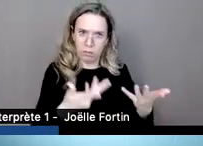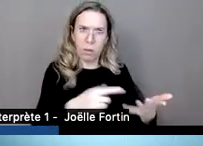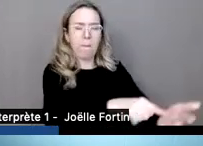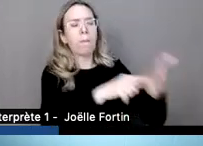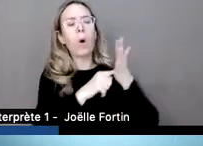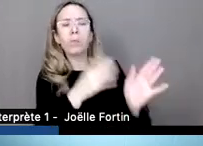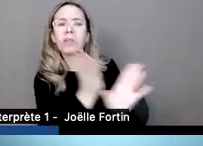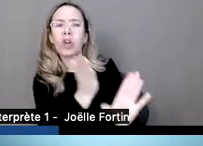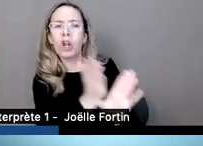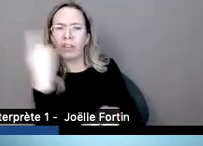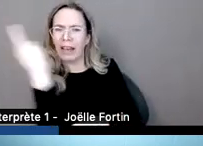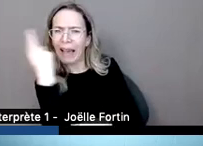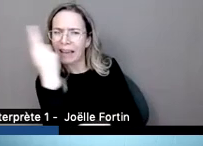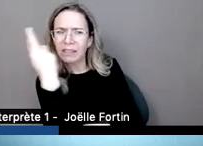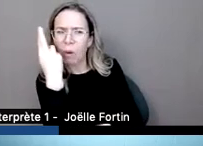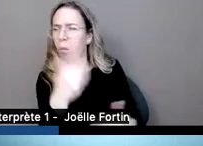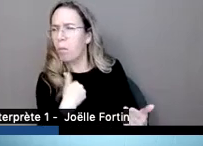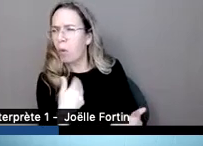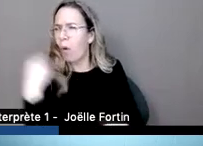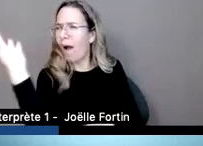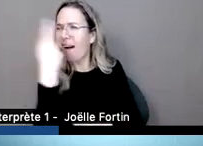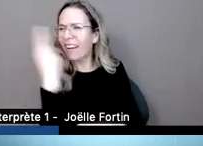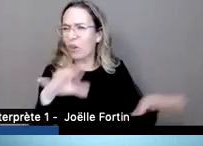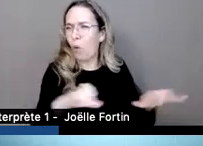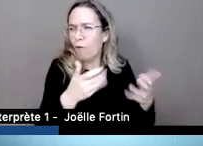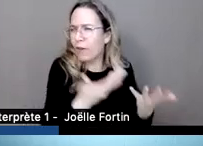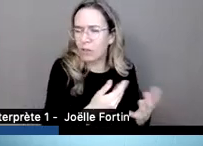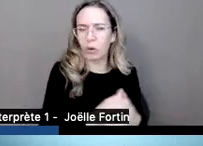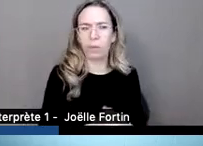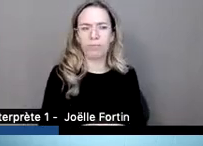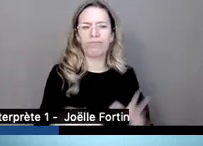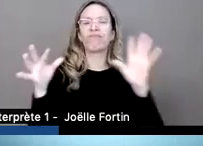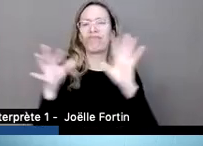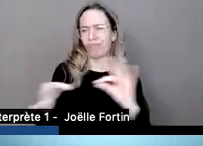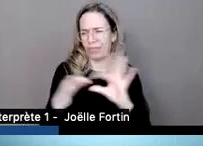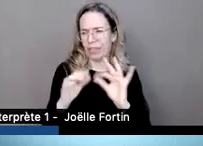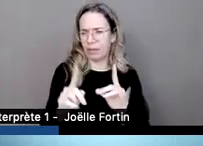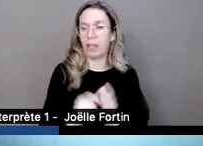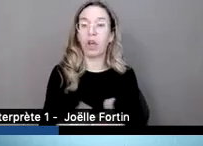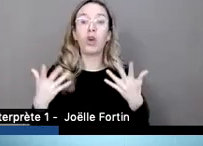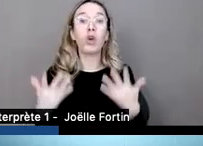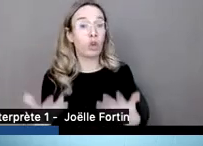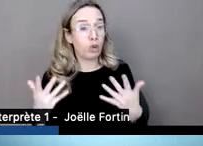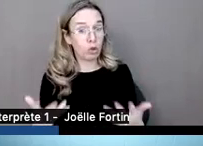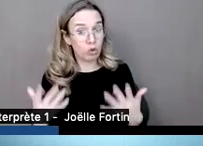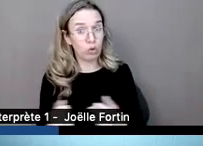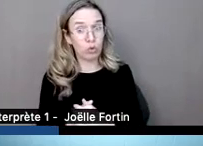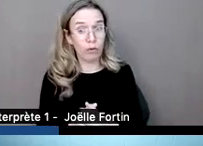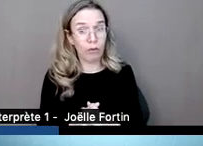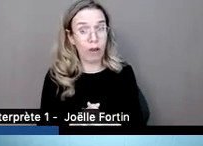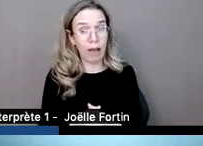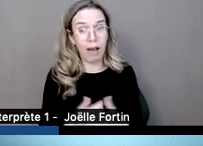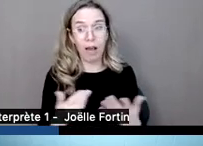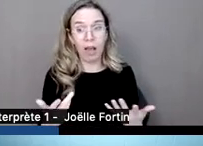manifestations psychologiques et sociales qu'elle exprime. J'explique. Très souvent, dans mes